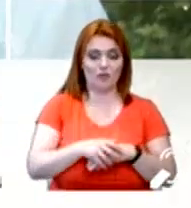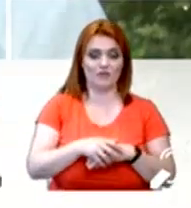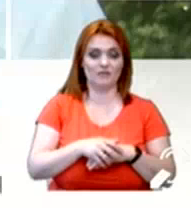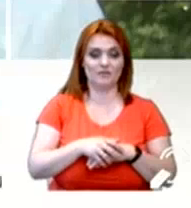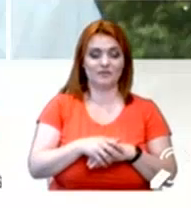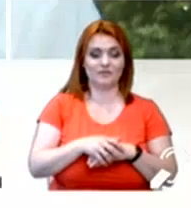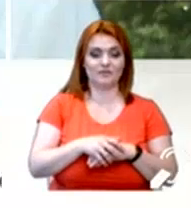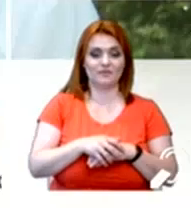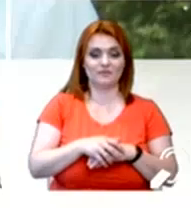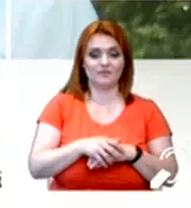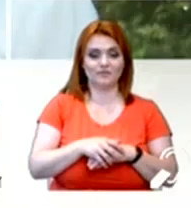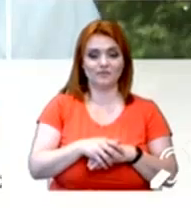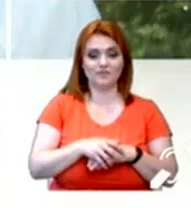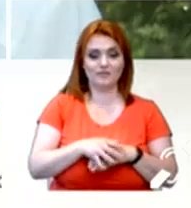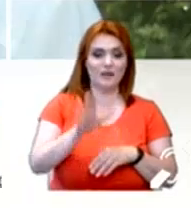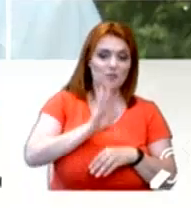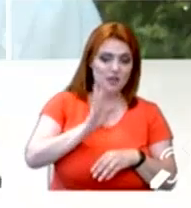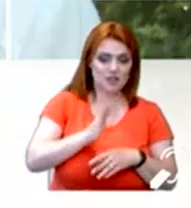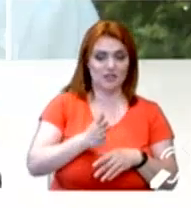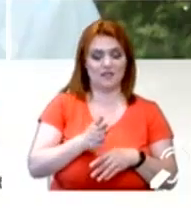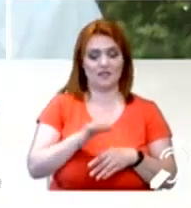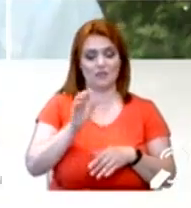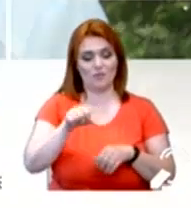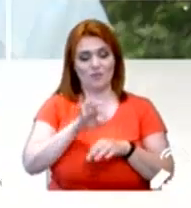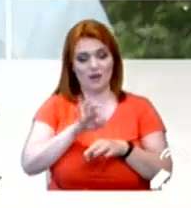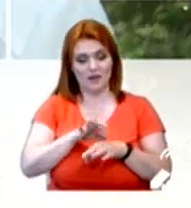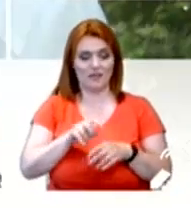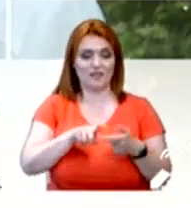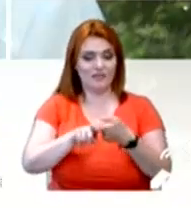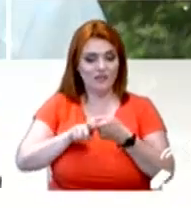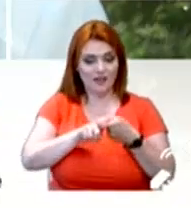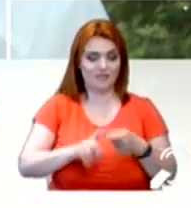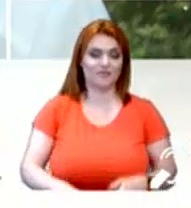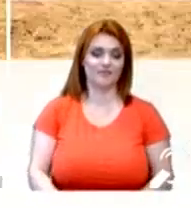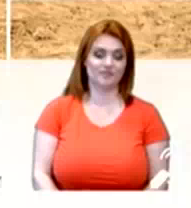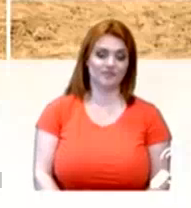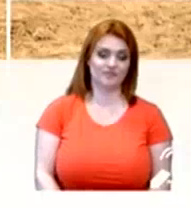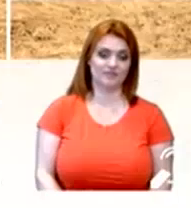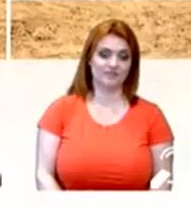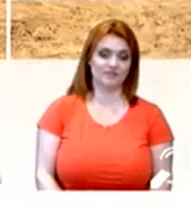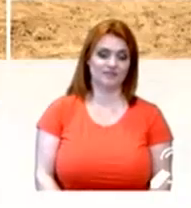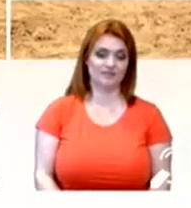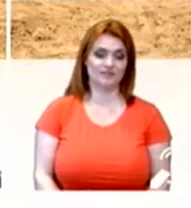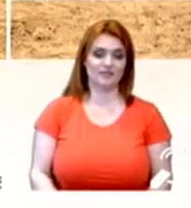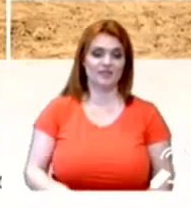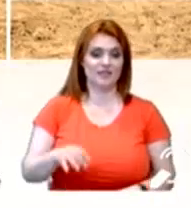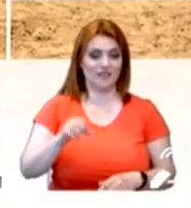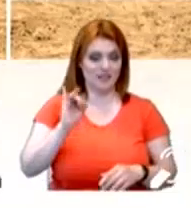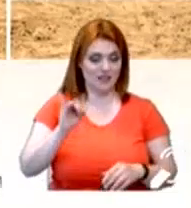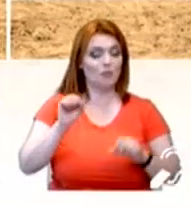viruci, moluscum contagios și alte maladii. De obicei copii